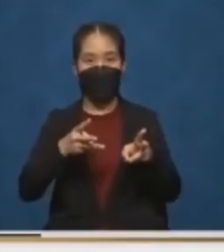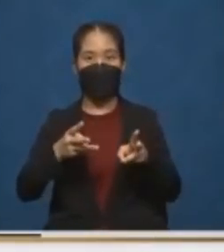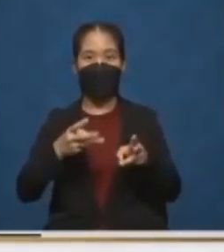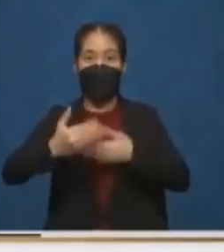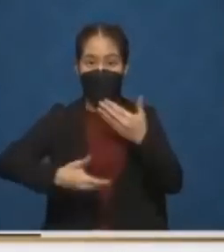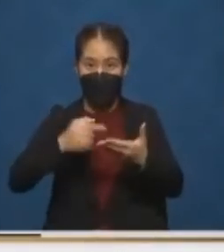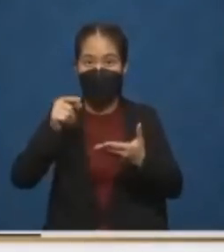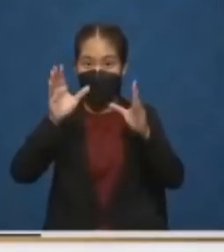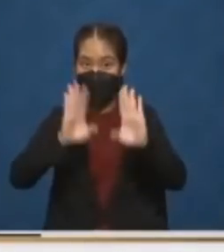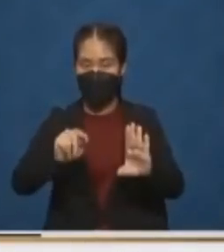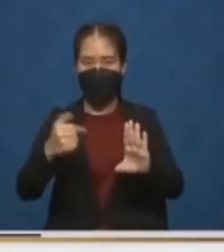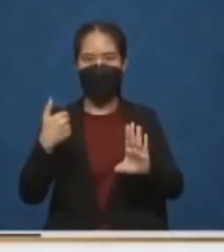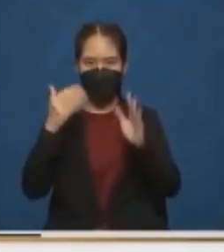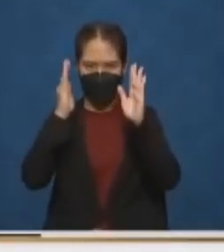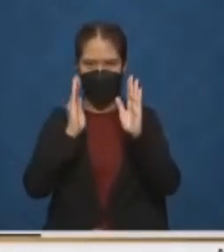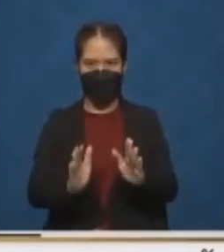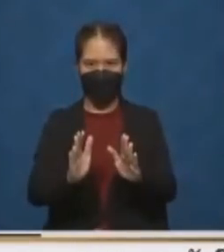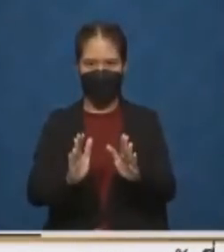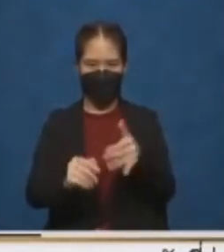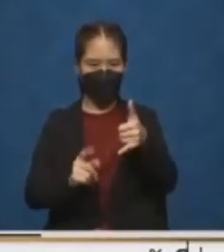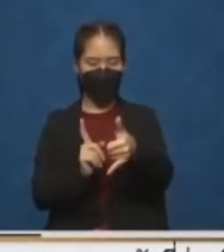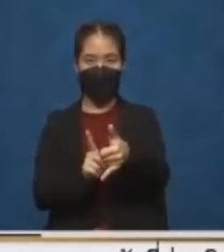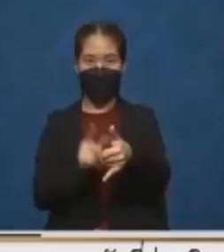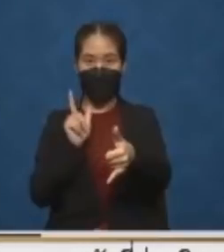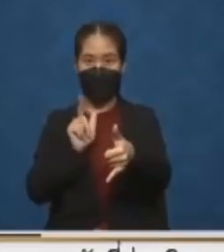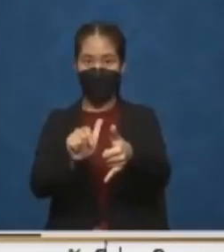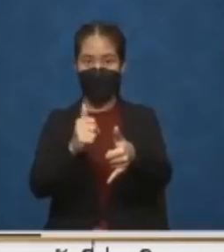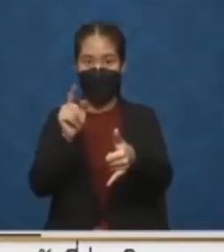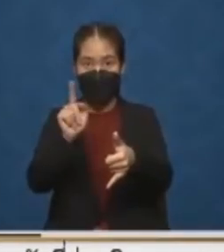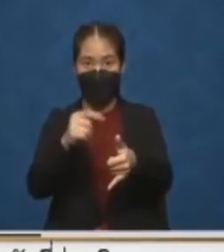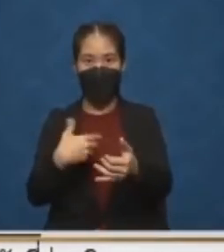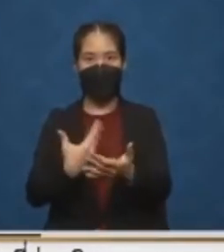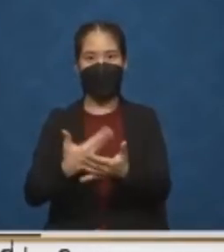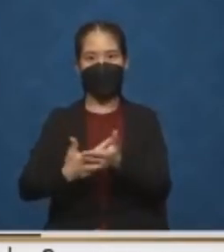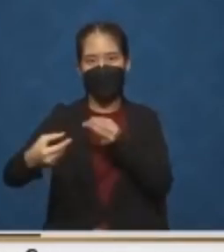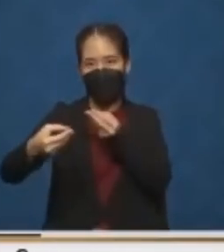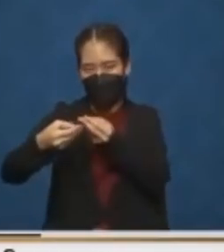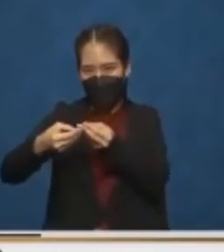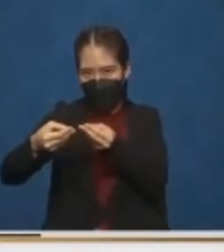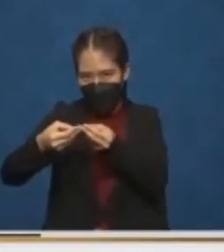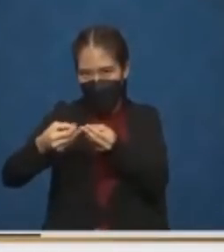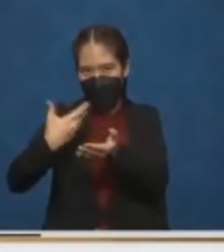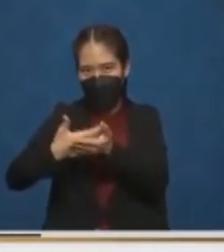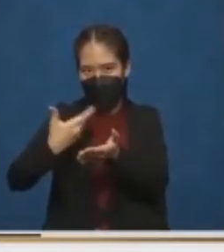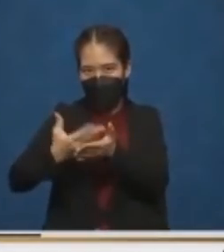าการมีในหน้าหมายถงการมีค่าส่นต่าง การมีเงิทร